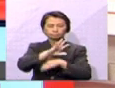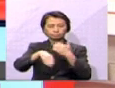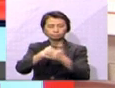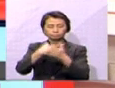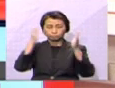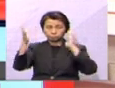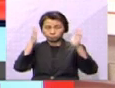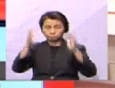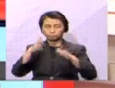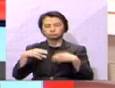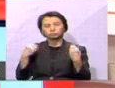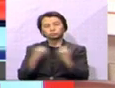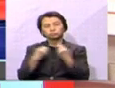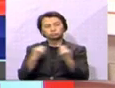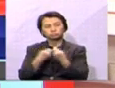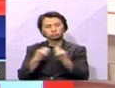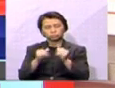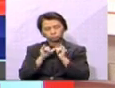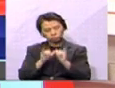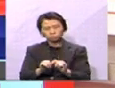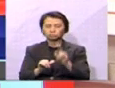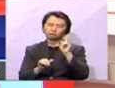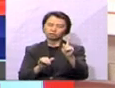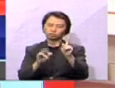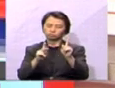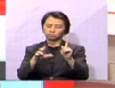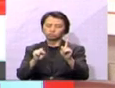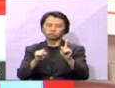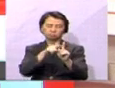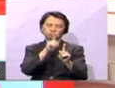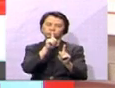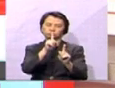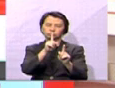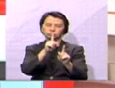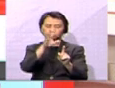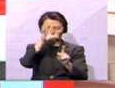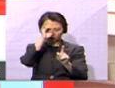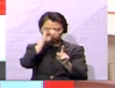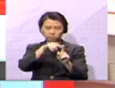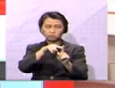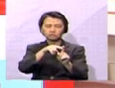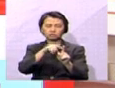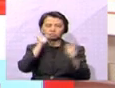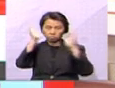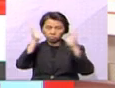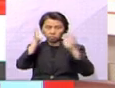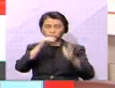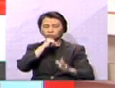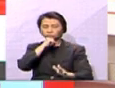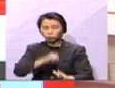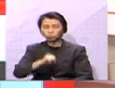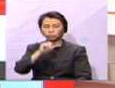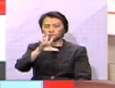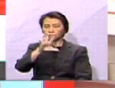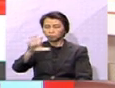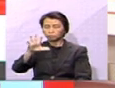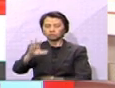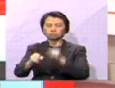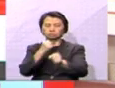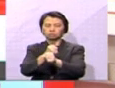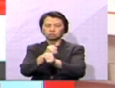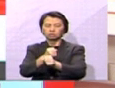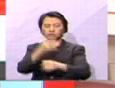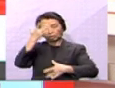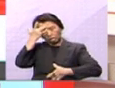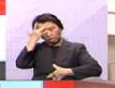negara jumlah kumulatif kekal satu kes melibatkan seorang lelaki warga tempatan berusia 55 tahun yang